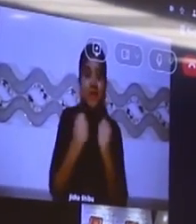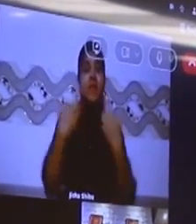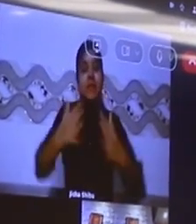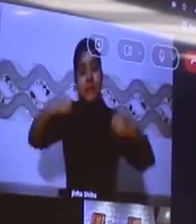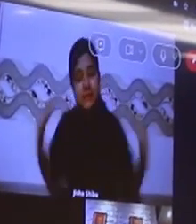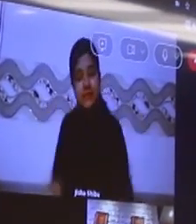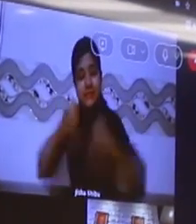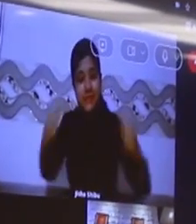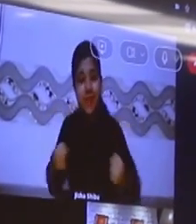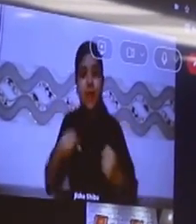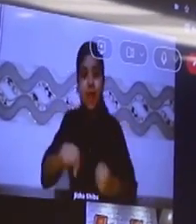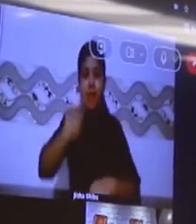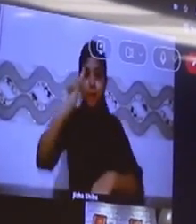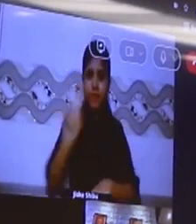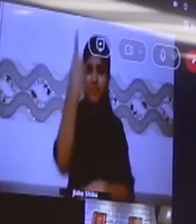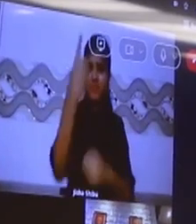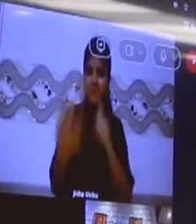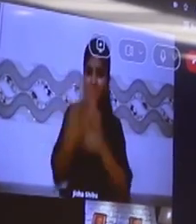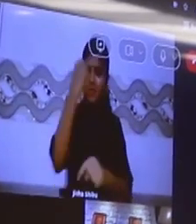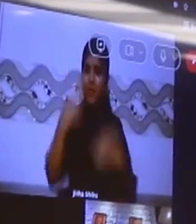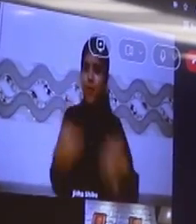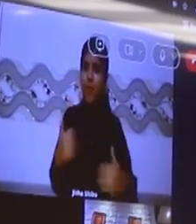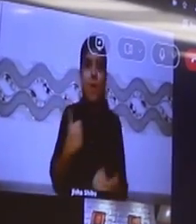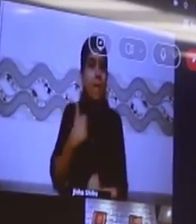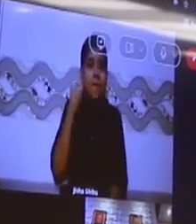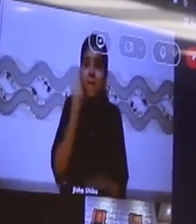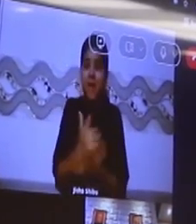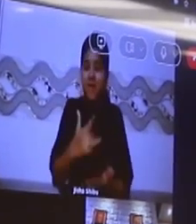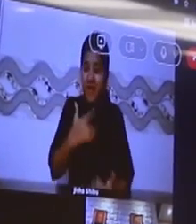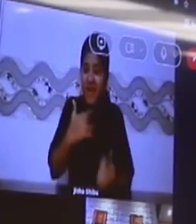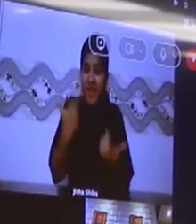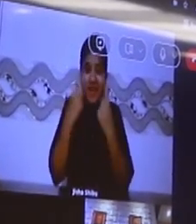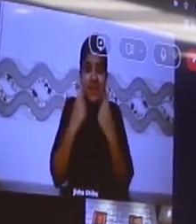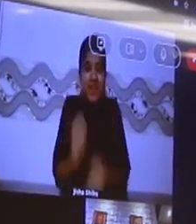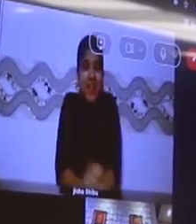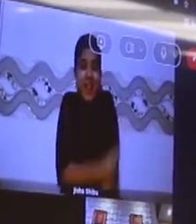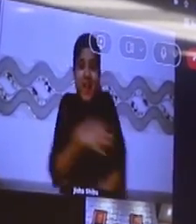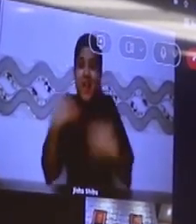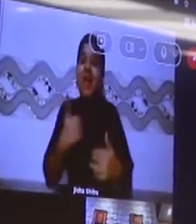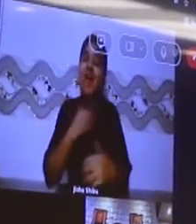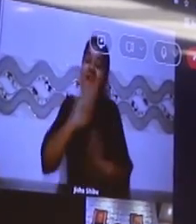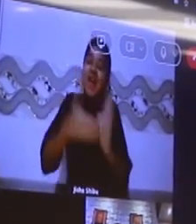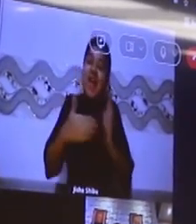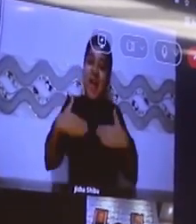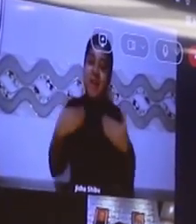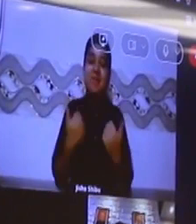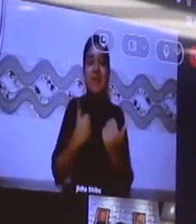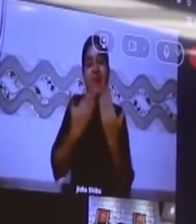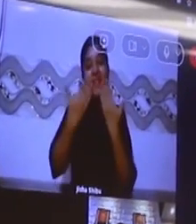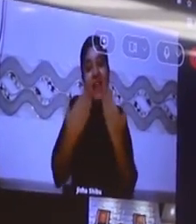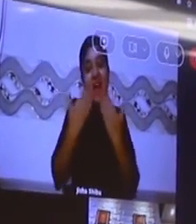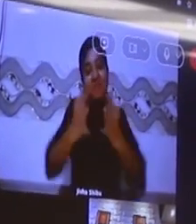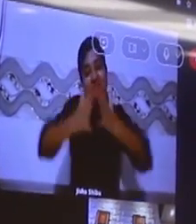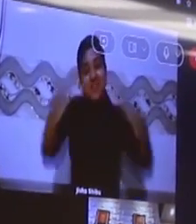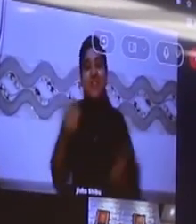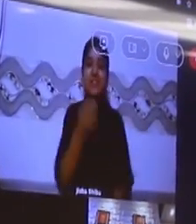मुझे ये मौका मिला, ये थोड़ा कठिन भी था, लेकिन मैंने बहुत प्रयास किया और मेरा जब प्रथम स्थान लगा तो मुझे बिल्कुल भी विश्वास नहीं हुआ और मैं